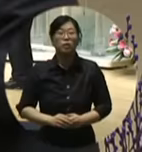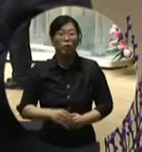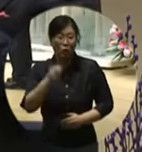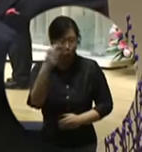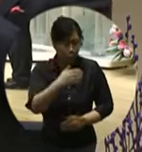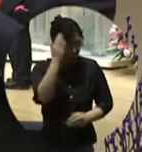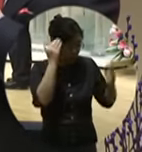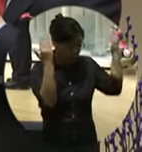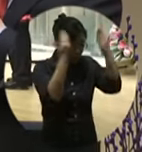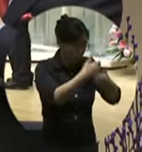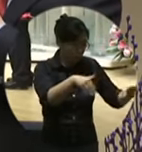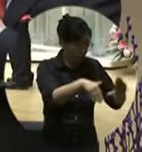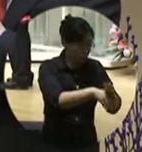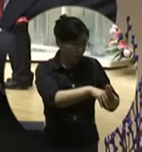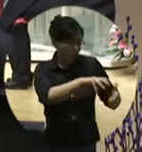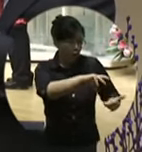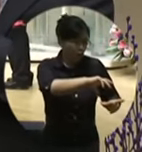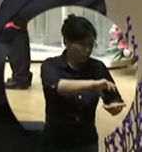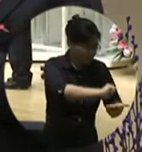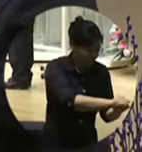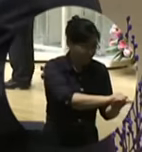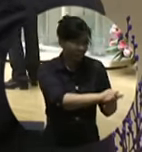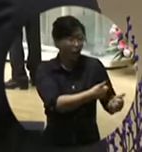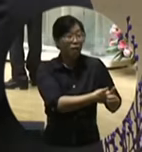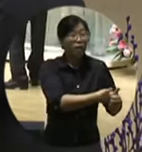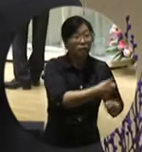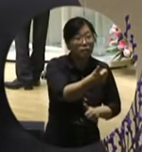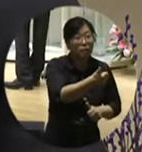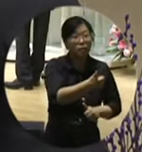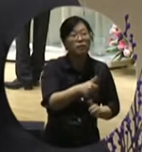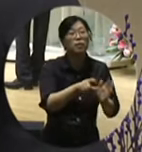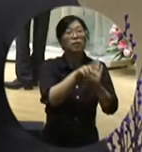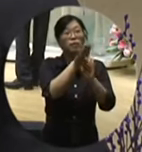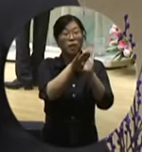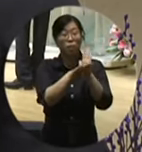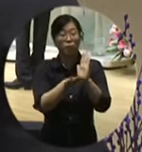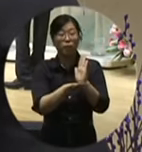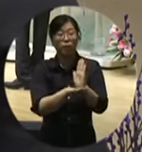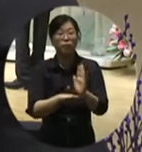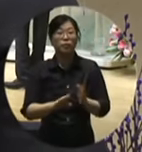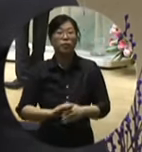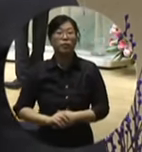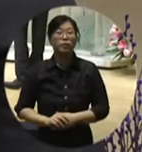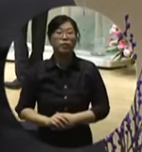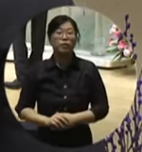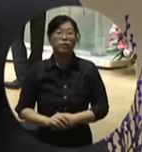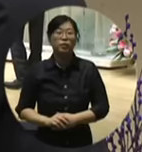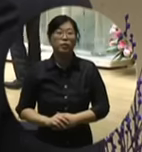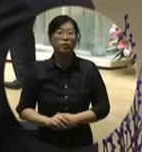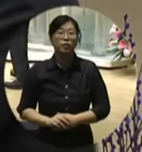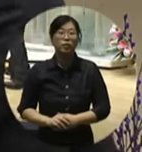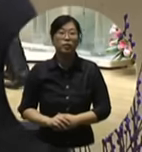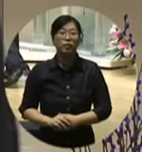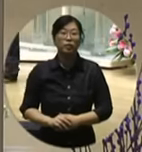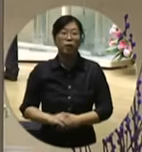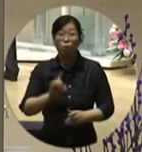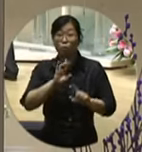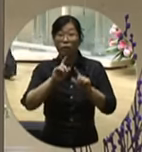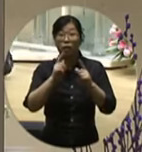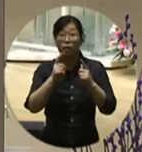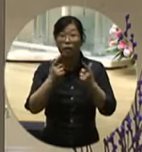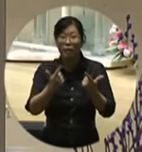흑암 문화를 무너뜨리는 시간표입니다. Not only that, it's a time schedule that destroys the culture of darkness. 그런 정도가 아닙니다. And not only